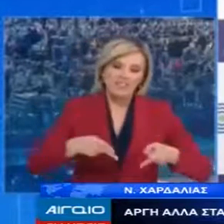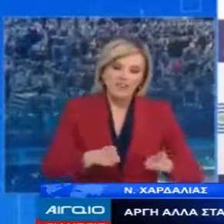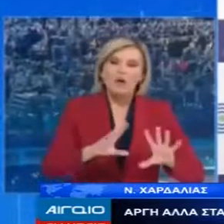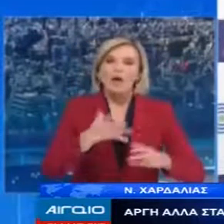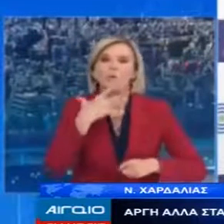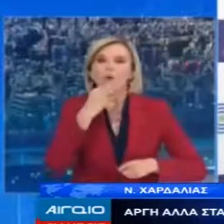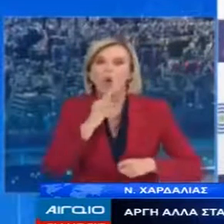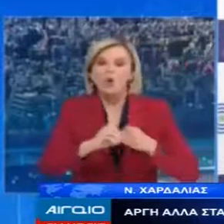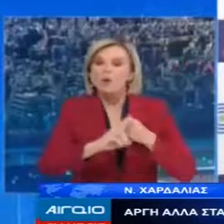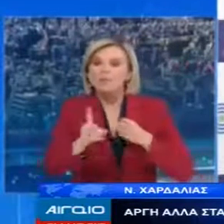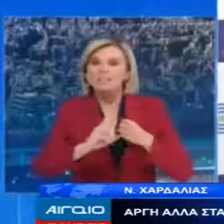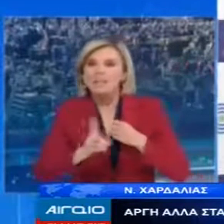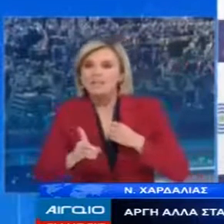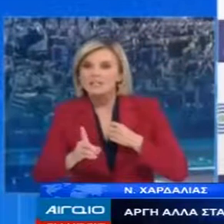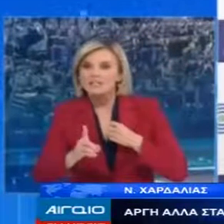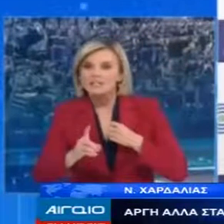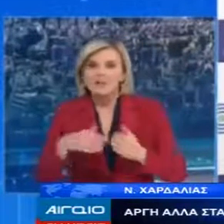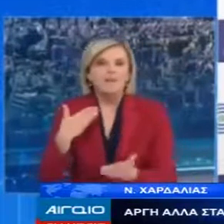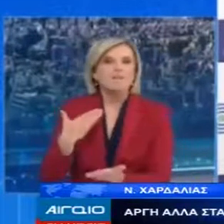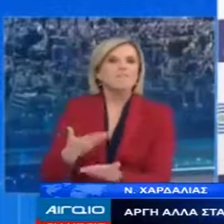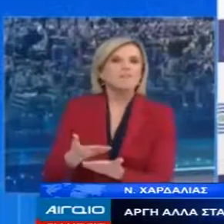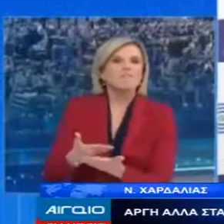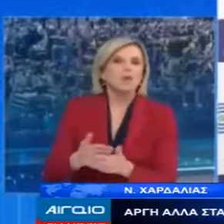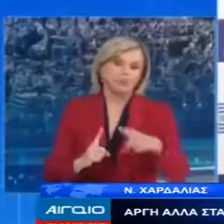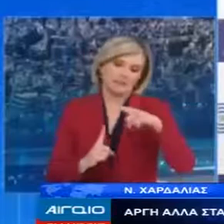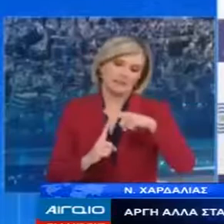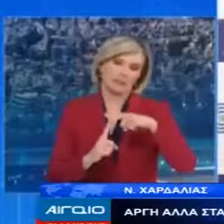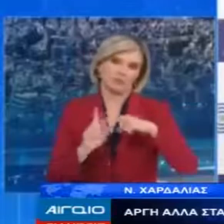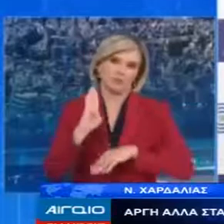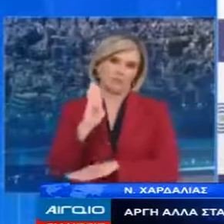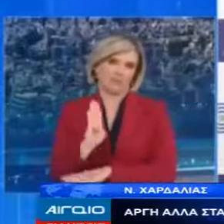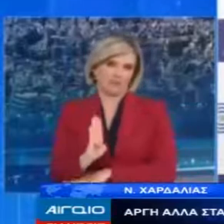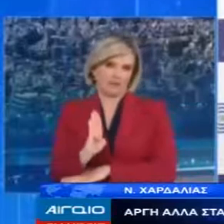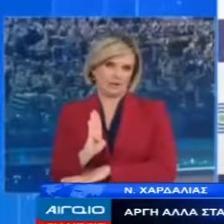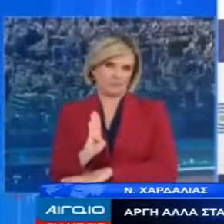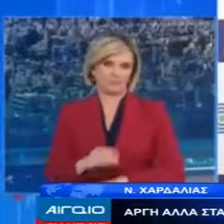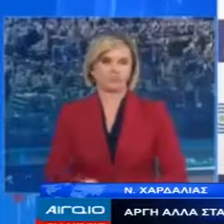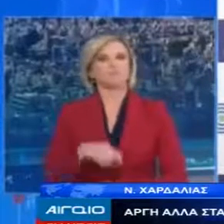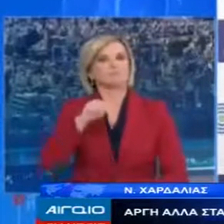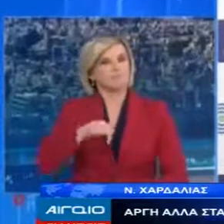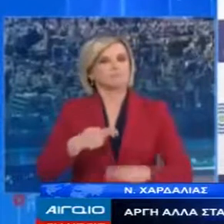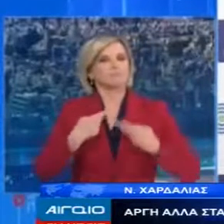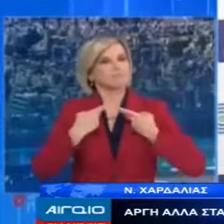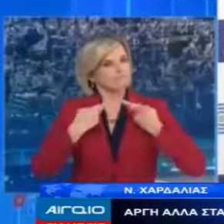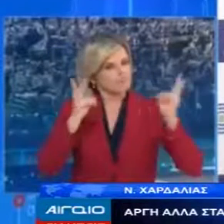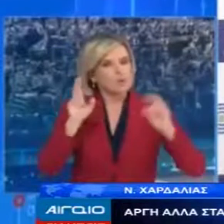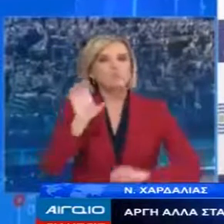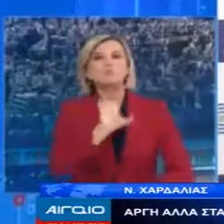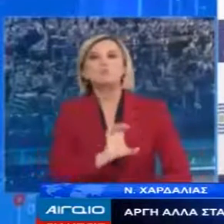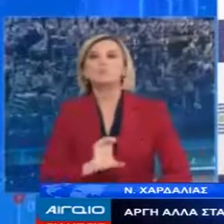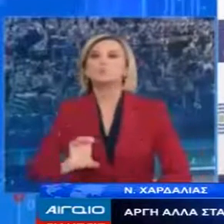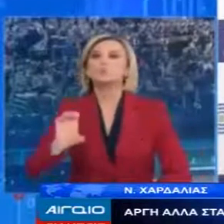της μετακίνησής του, η λεγόμενη βεβαίωση τύπου Β. Από σήμερα επαναλειτουργούν και τα μουσεία με τους εξής